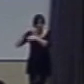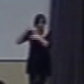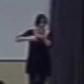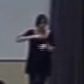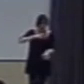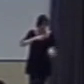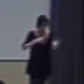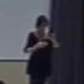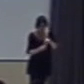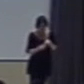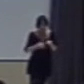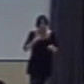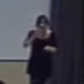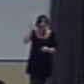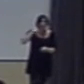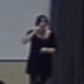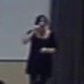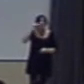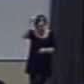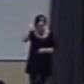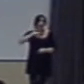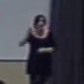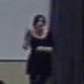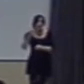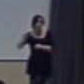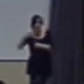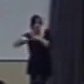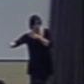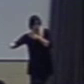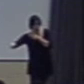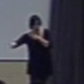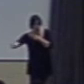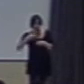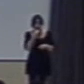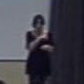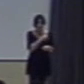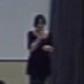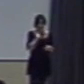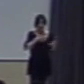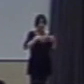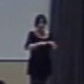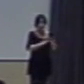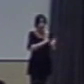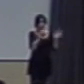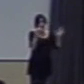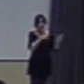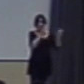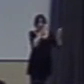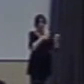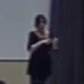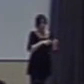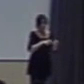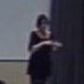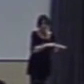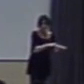les noves tecnologies, potser tenim altres recursos. La gent jove que d'entrada ja sempre ha tingut aquests recursos tecnològics